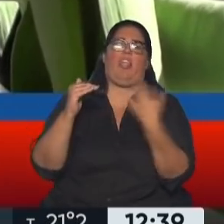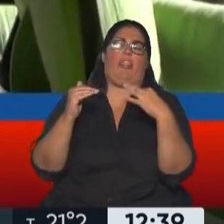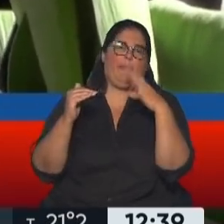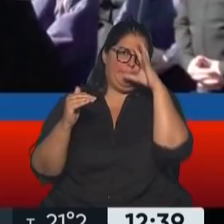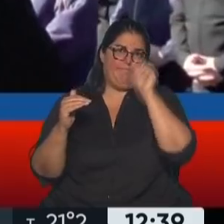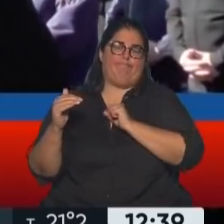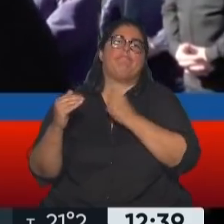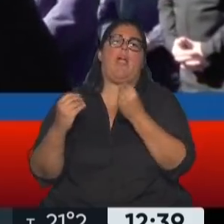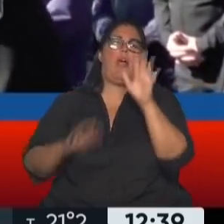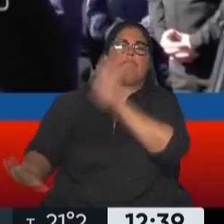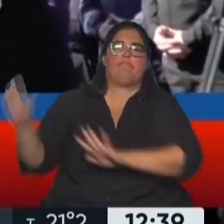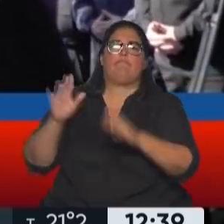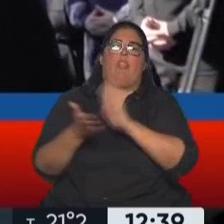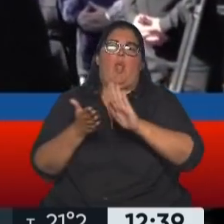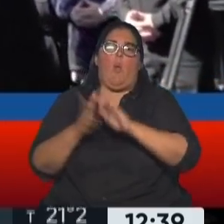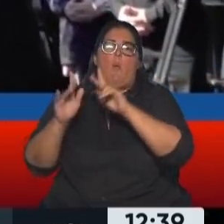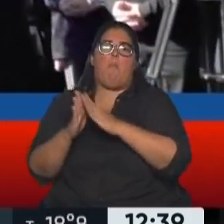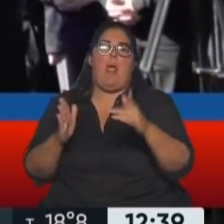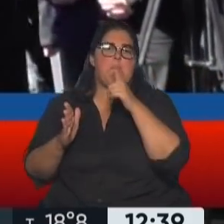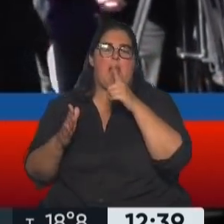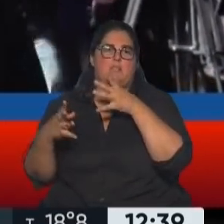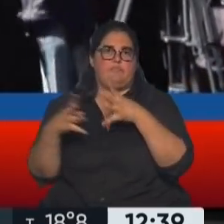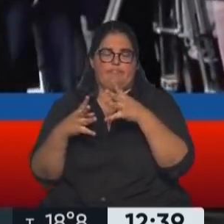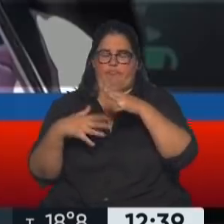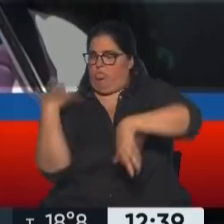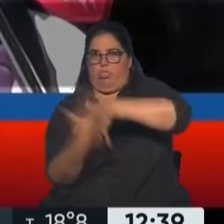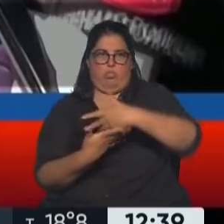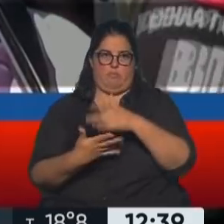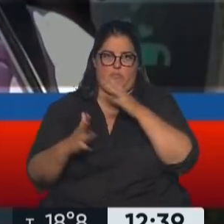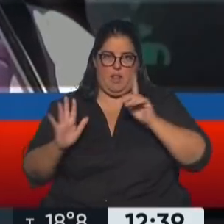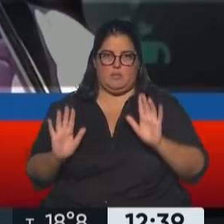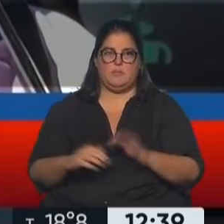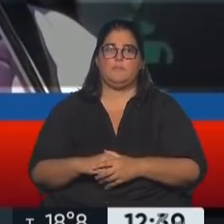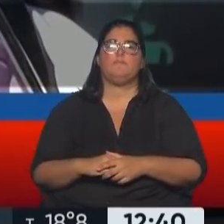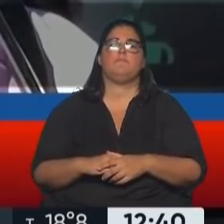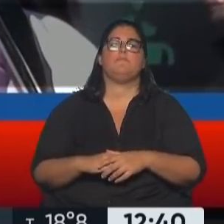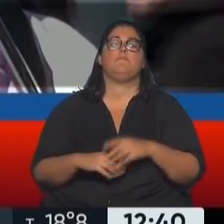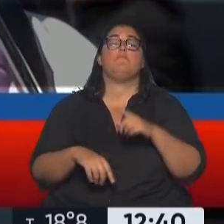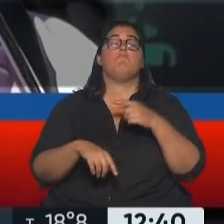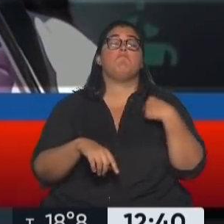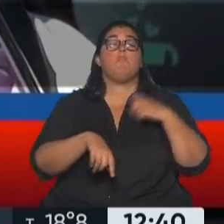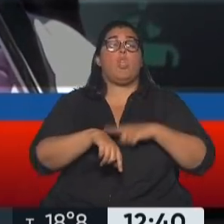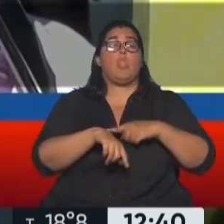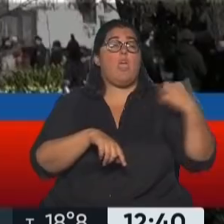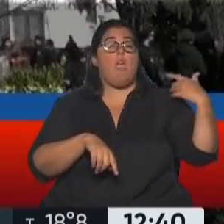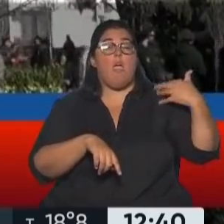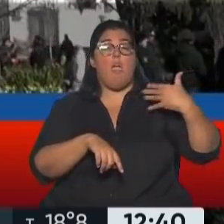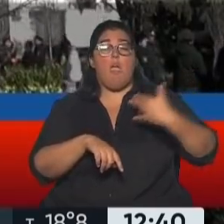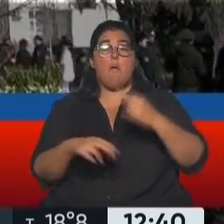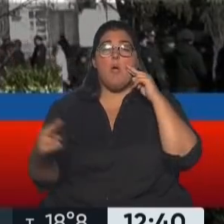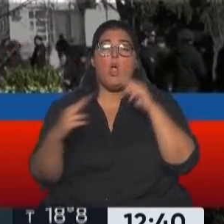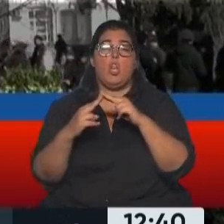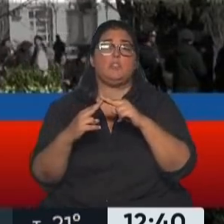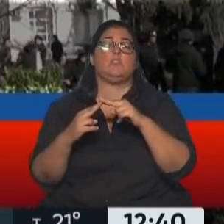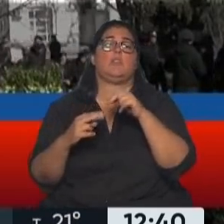para reorganizar una ofensiva que parece caótica. Насколько я знаю Андрея Николаевича, он никогда не был кабинетным работником. Он